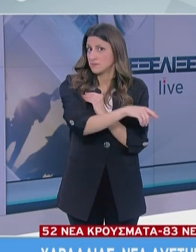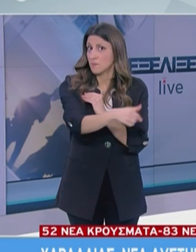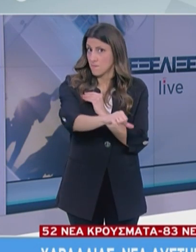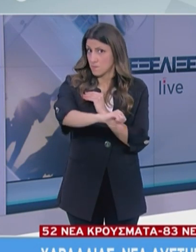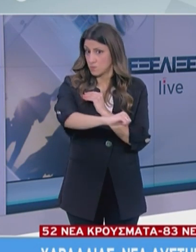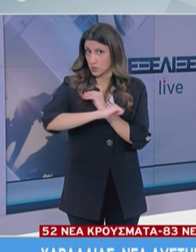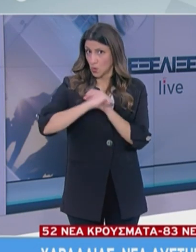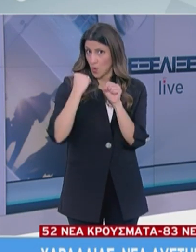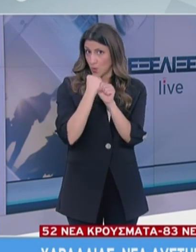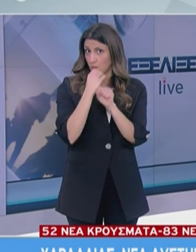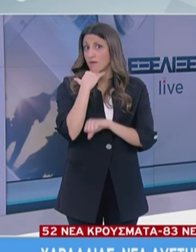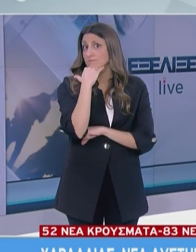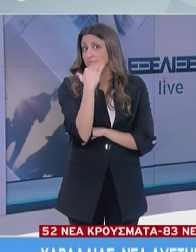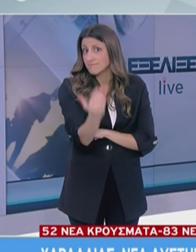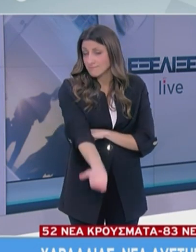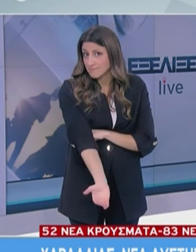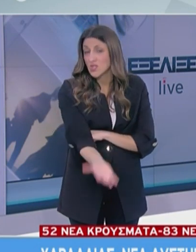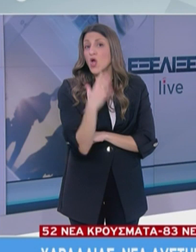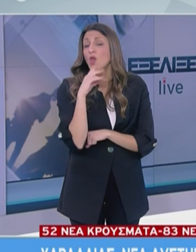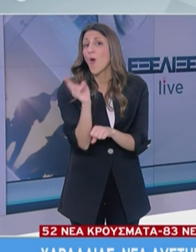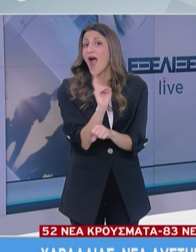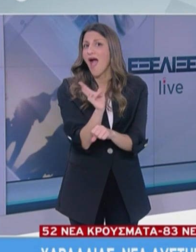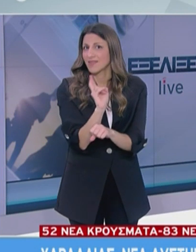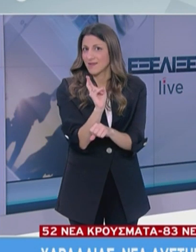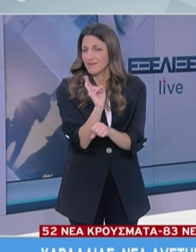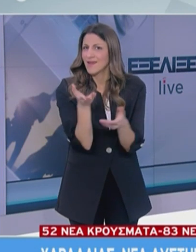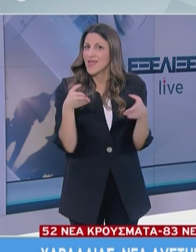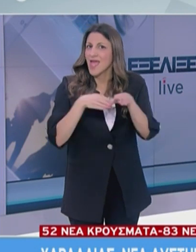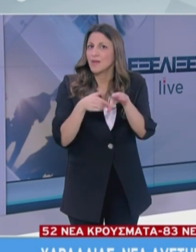δυνατότητα επιστροφής στην εργασία τους, μια και η βεβαίωση εργοδότη